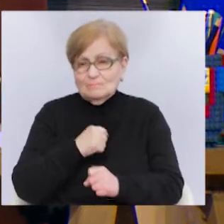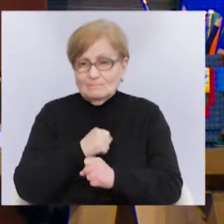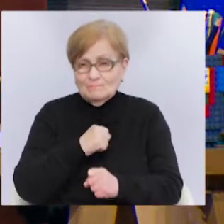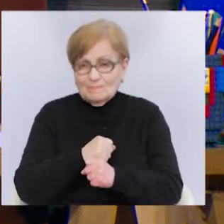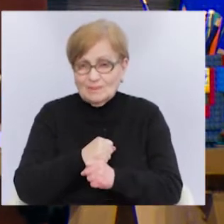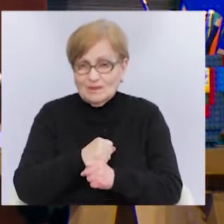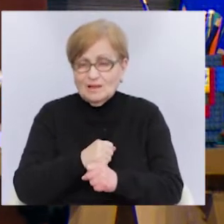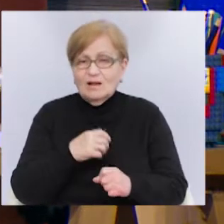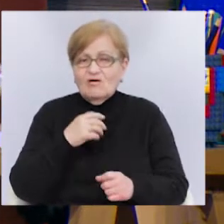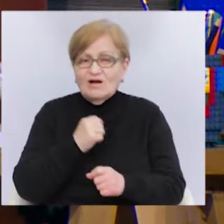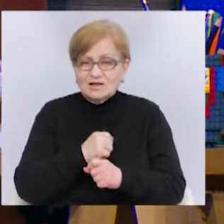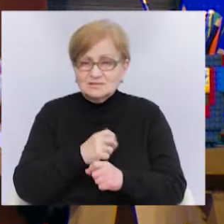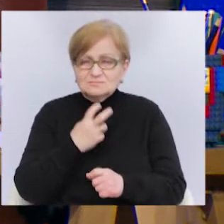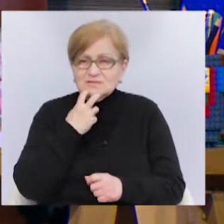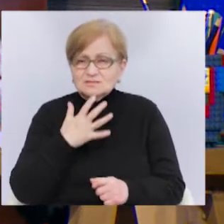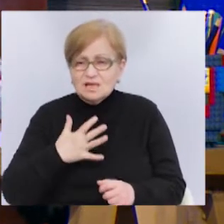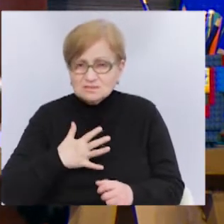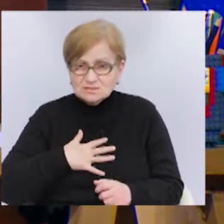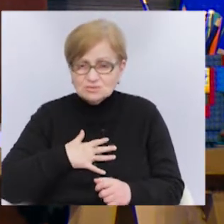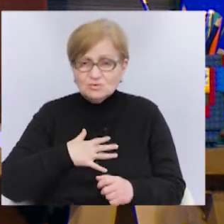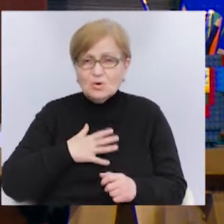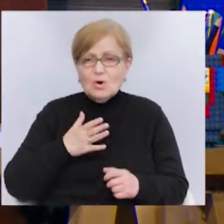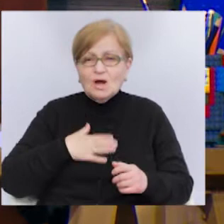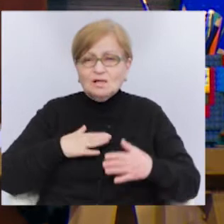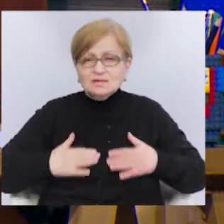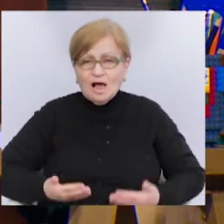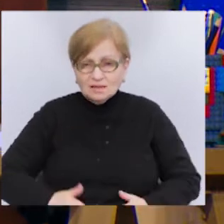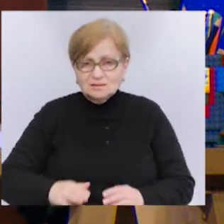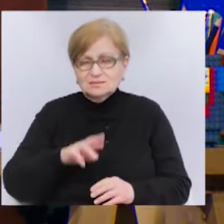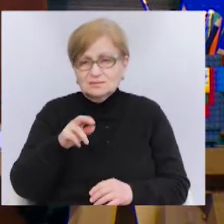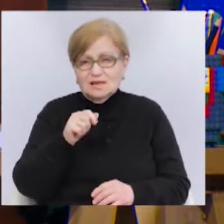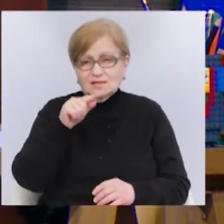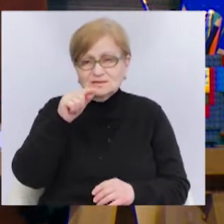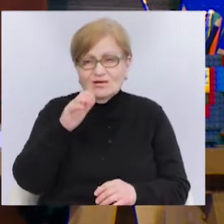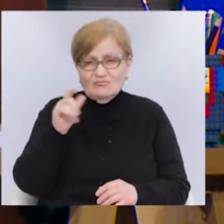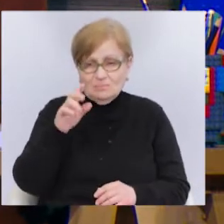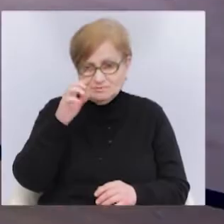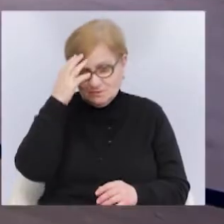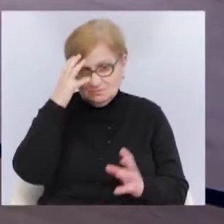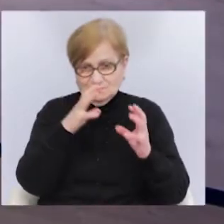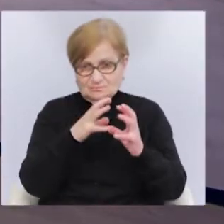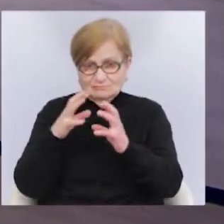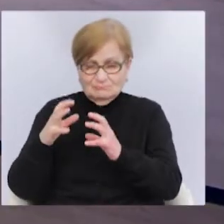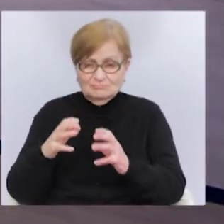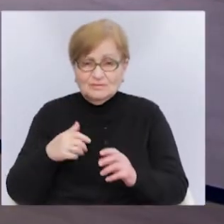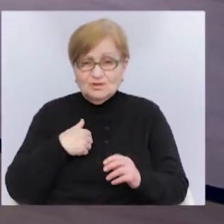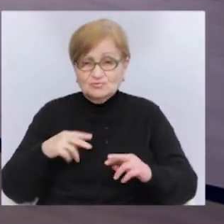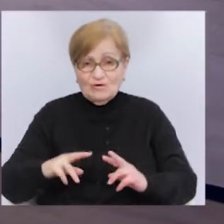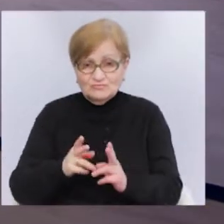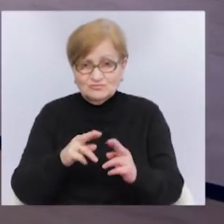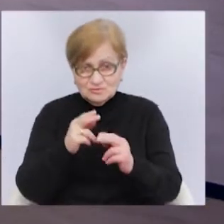სასაცილო ტანთავებს. ანასტასია მოიფიქრა ეს სახელი, ხო, ანასტასია? ჩვენ ჭრით, აი